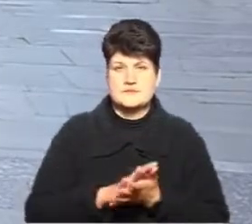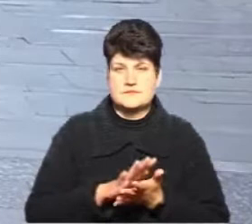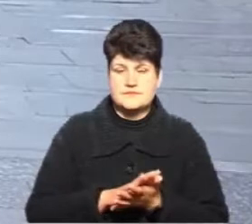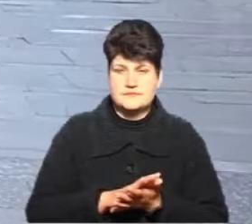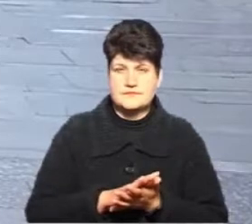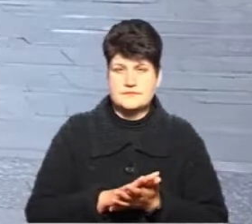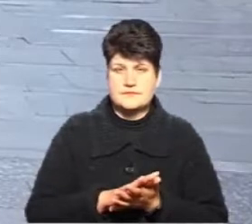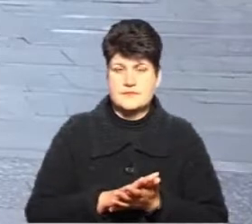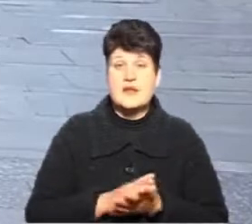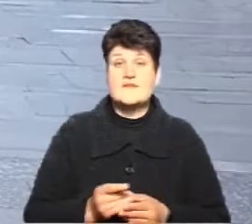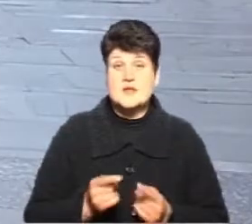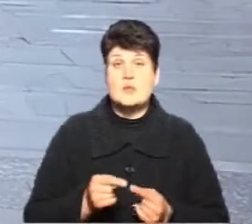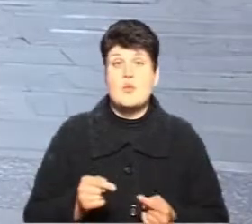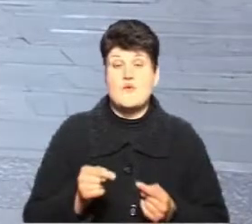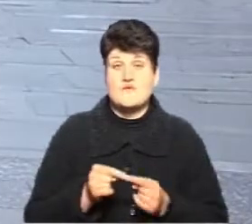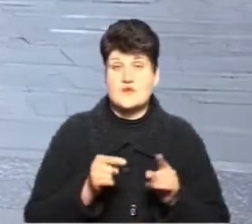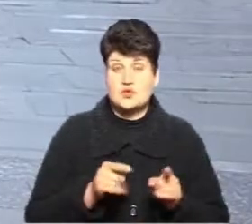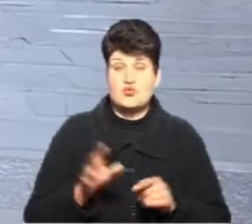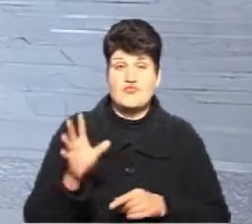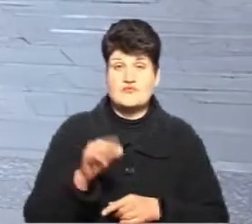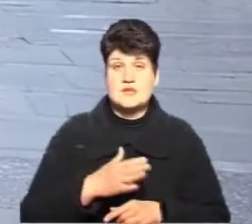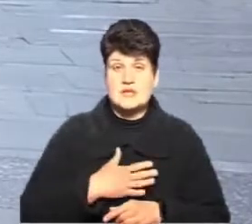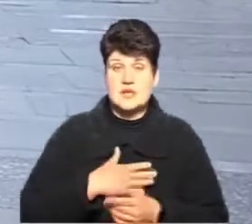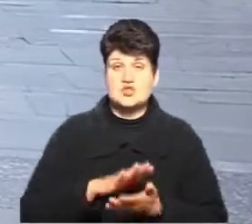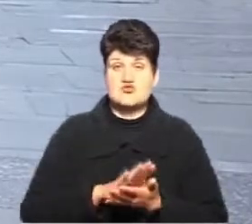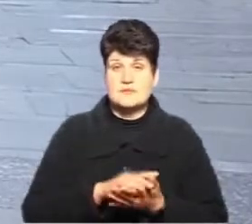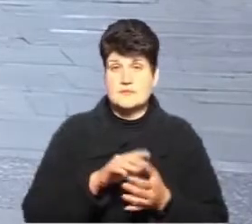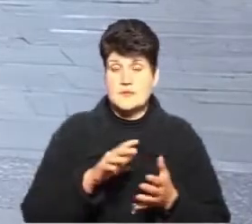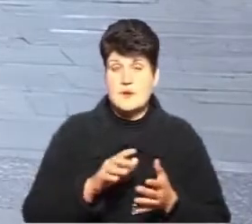Відповідно, всі наші відходи опиняються у